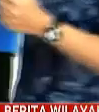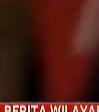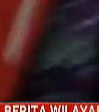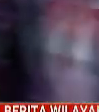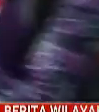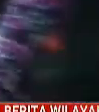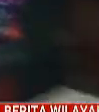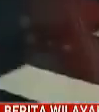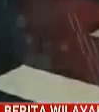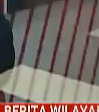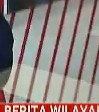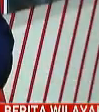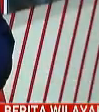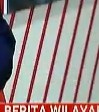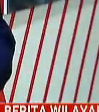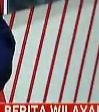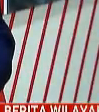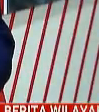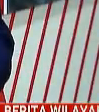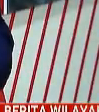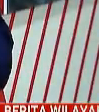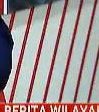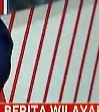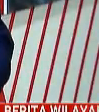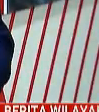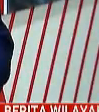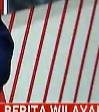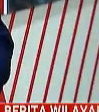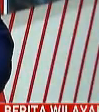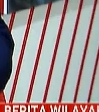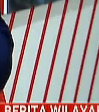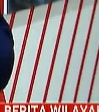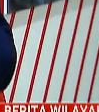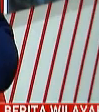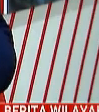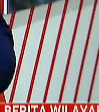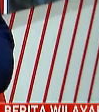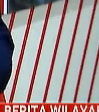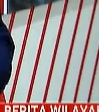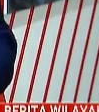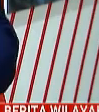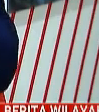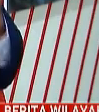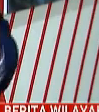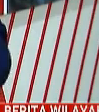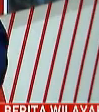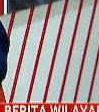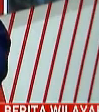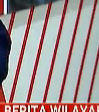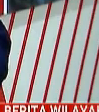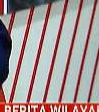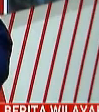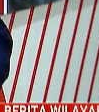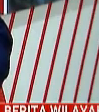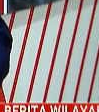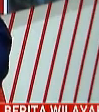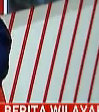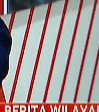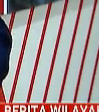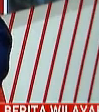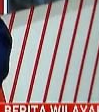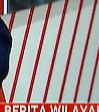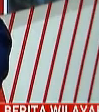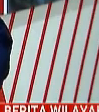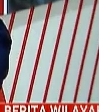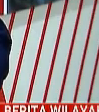TV yang menarik. Saya ingin mengucapkan selamat ulang tahun ke-75 kepada semua warga RTM. Semoga